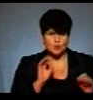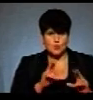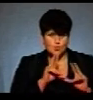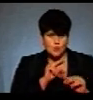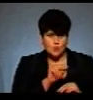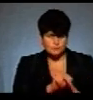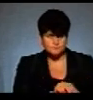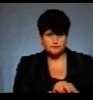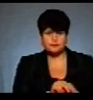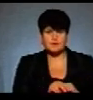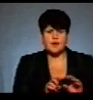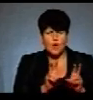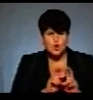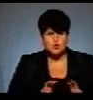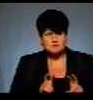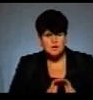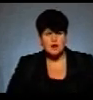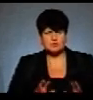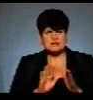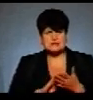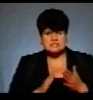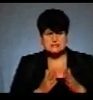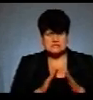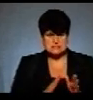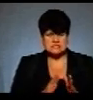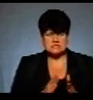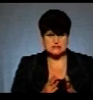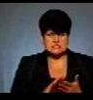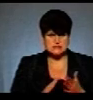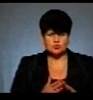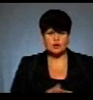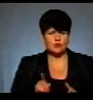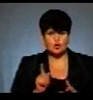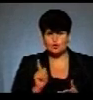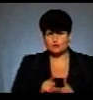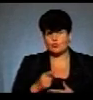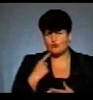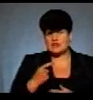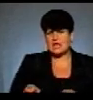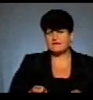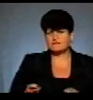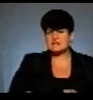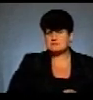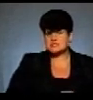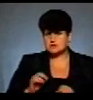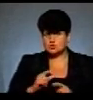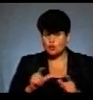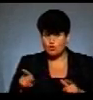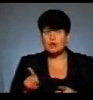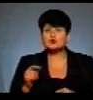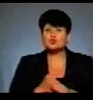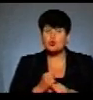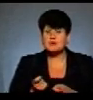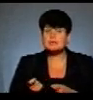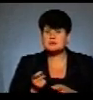оголошується. Розбирається ситуація і обов'язково інформується адміністрація школи. Уже що робить адміністрація,